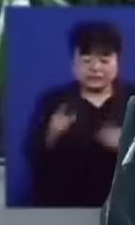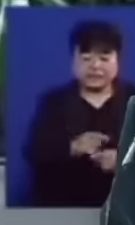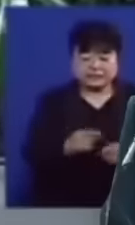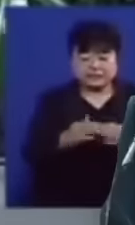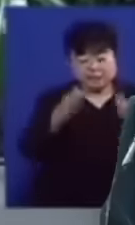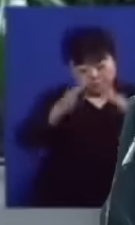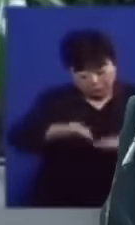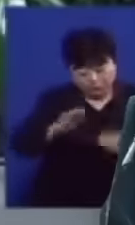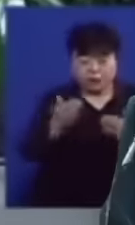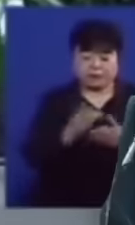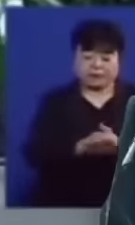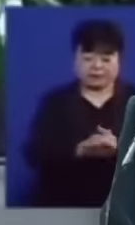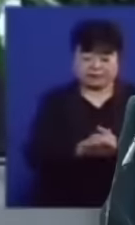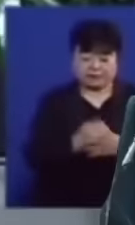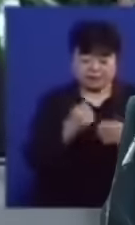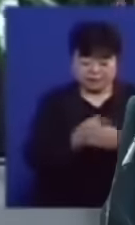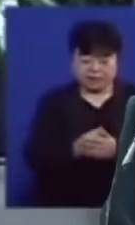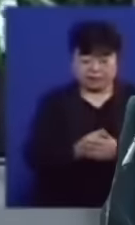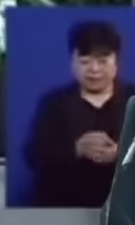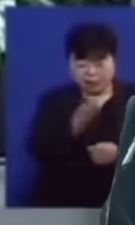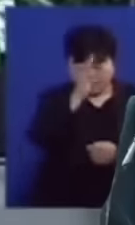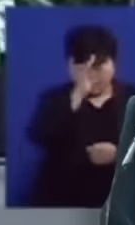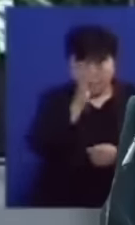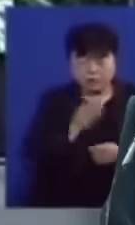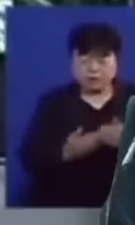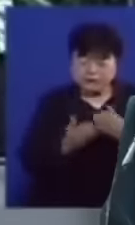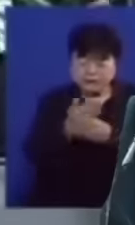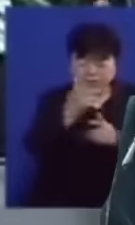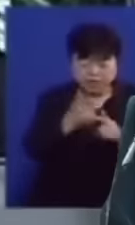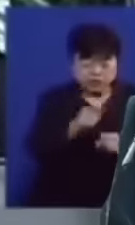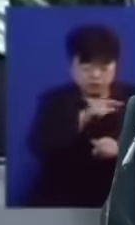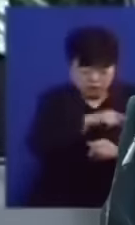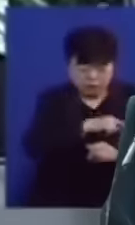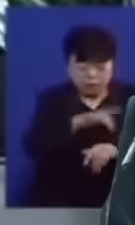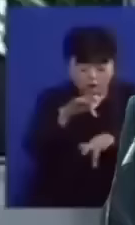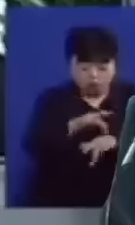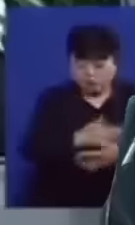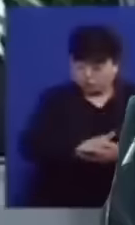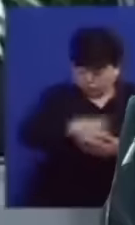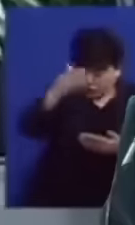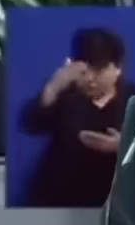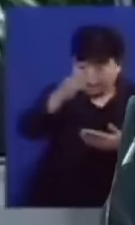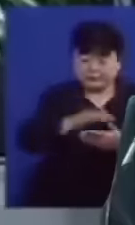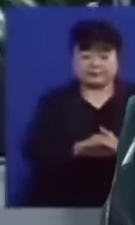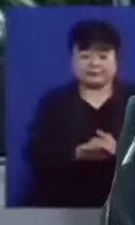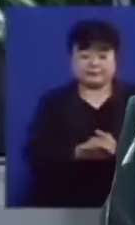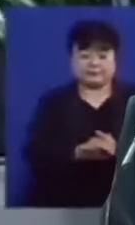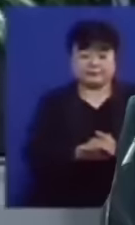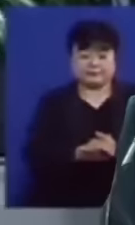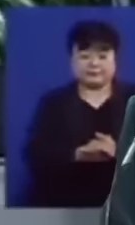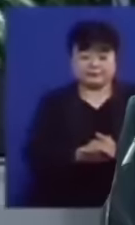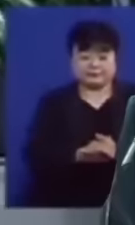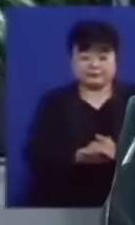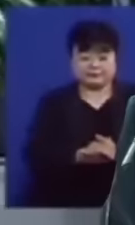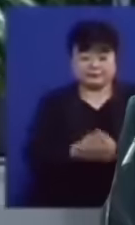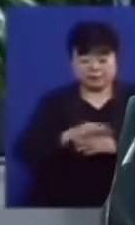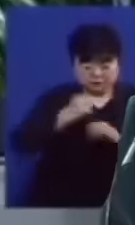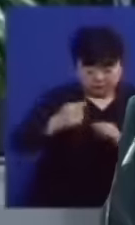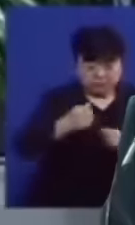마는 것입니다. 그러므로 여러분 병이 들었을 때 예수 이름으로 귀신을 쫓아내십시오. 저항을